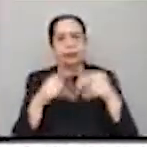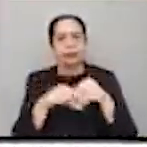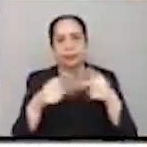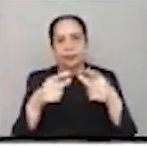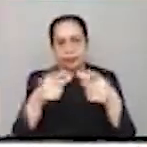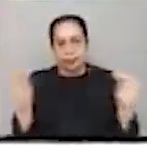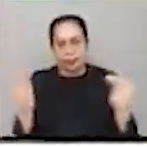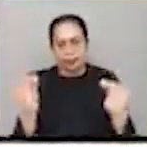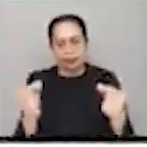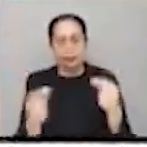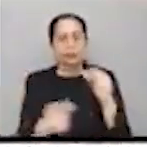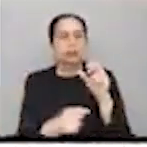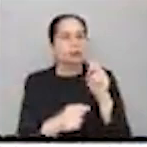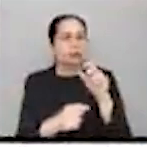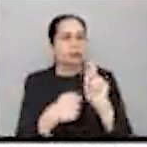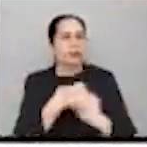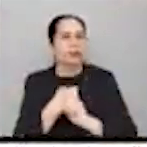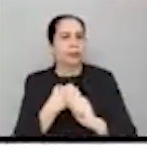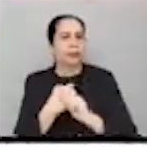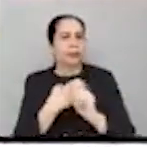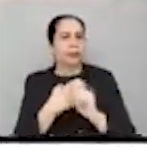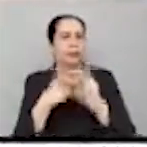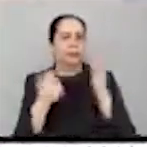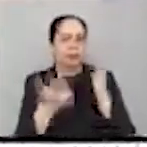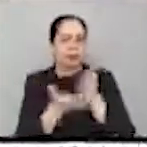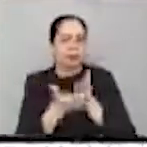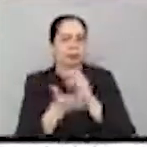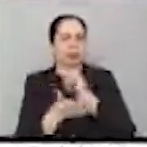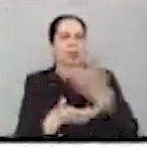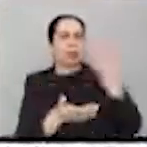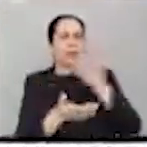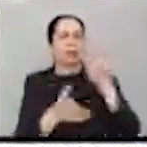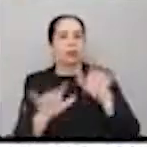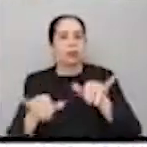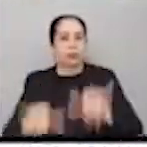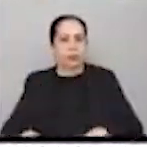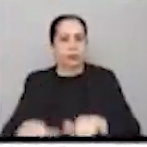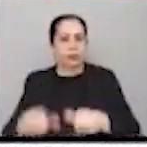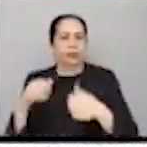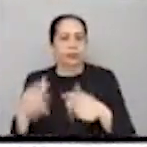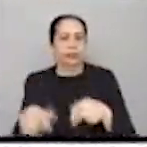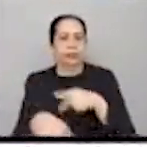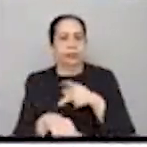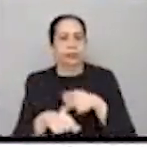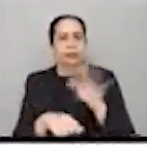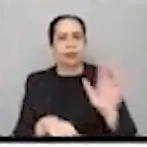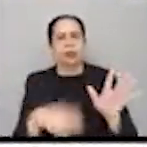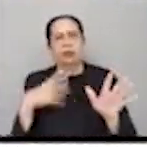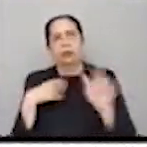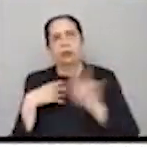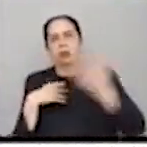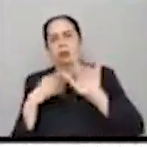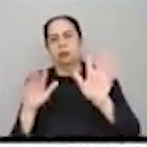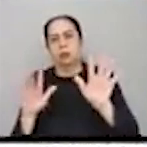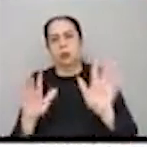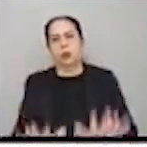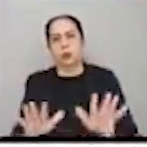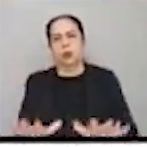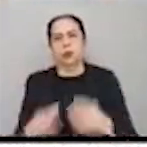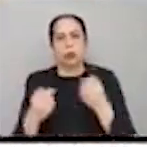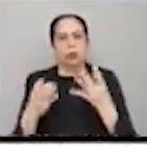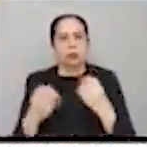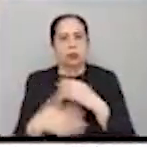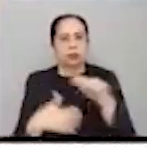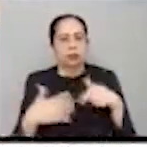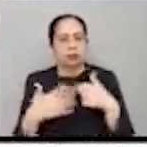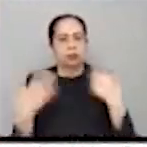rito, pansamantala munang ititigil ang mga foreign trips ng Pangulo. Sabi ko, tigil na muna lang itong mga trips because all of us, we